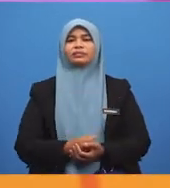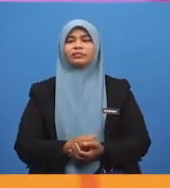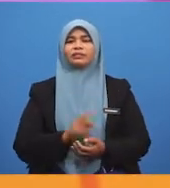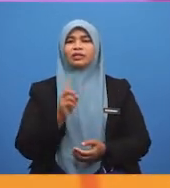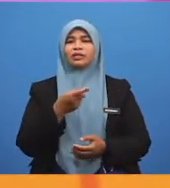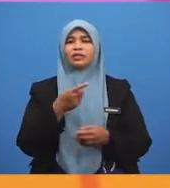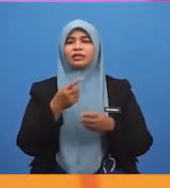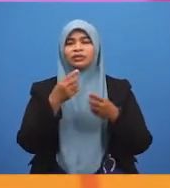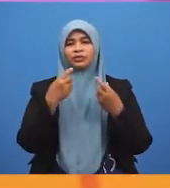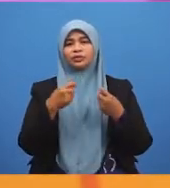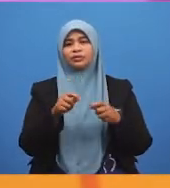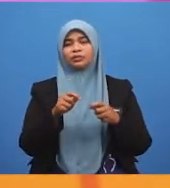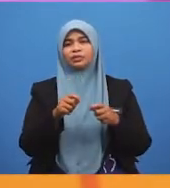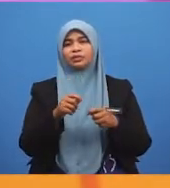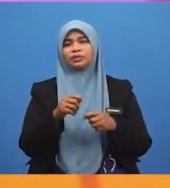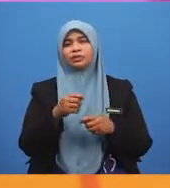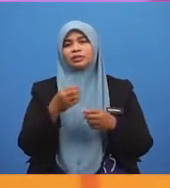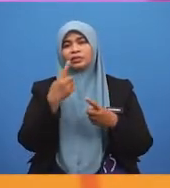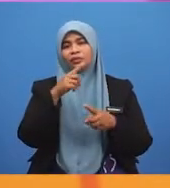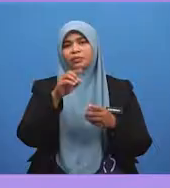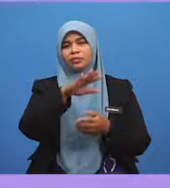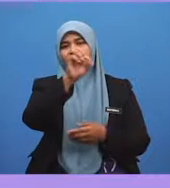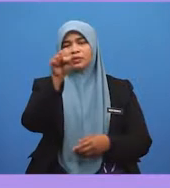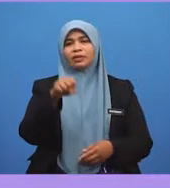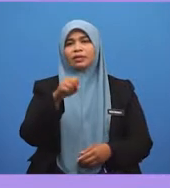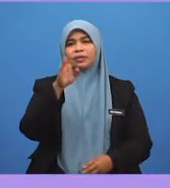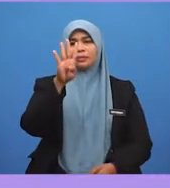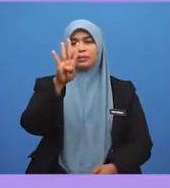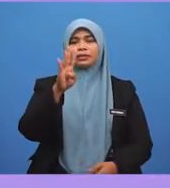pula menjawab soalan yang keempat.